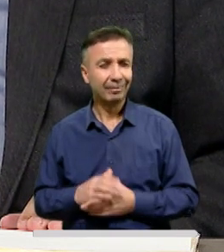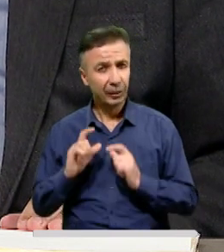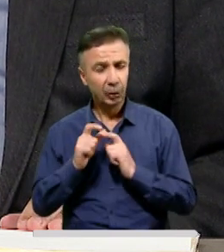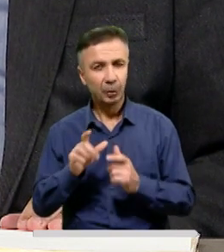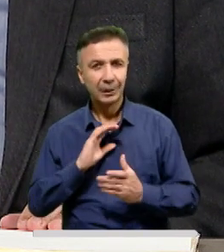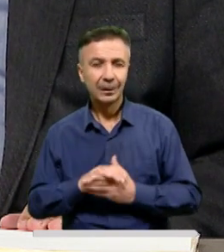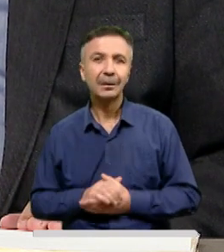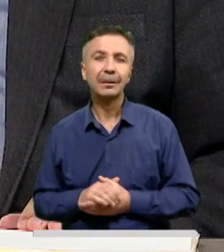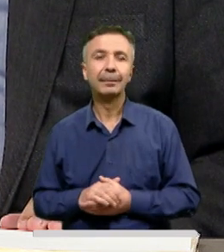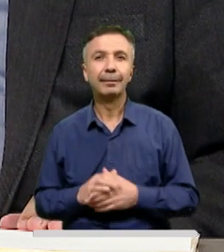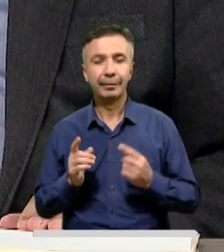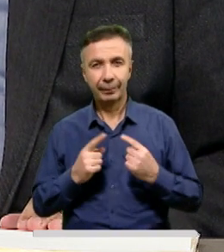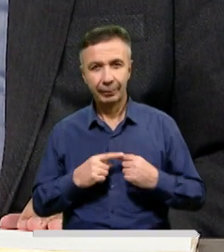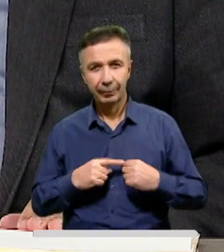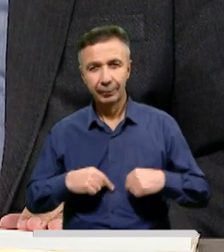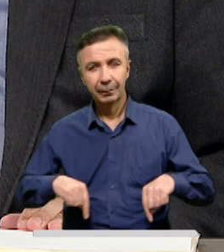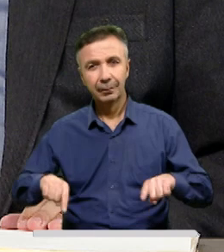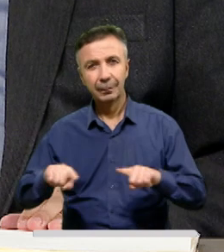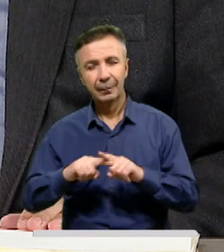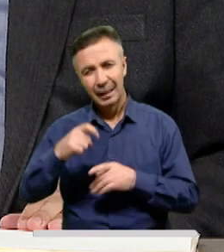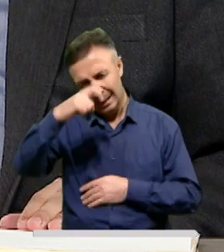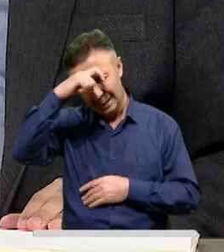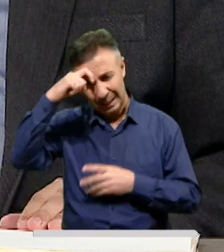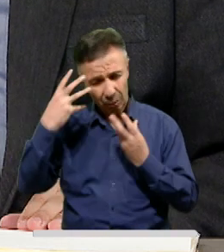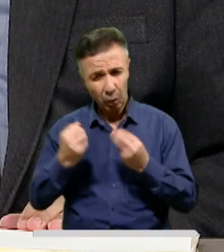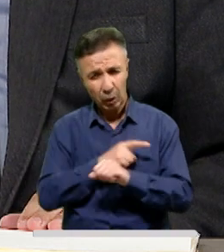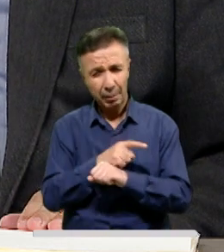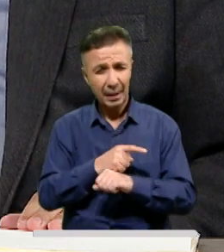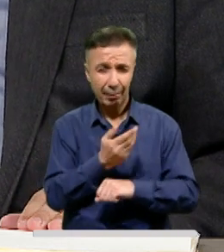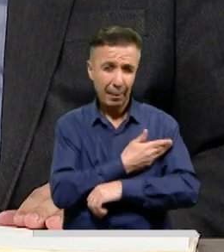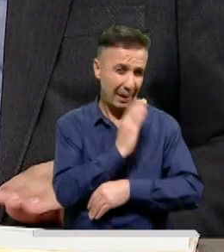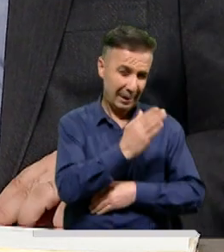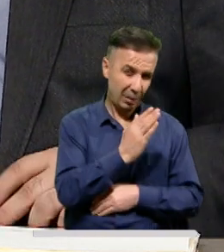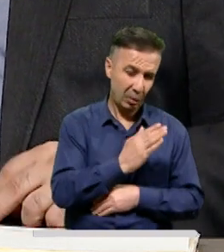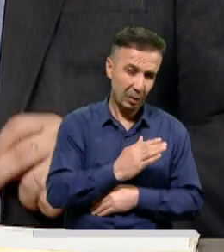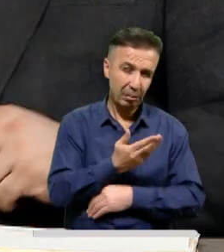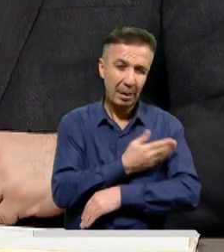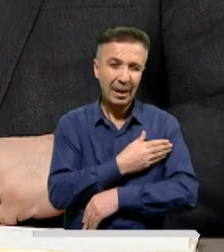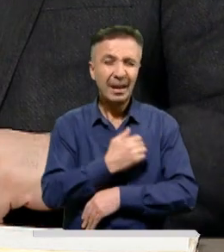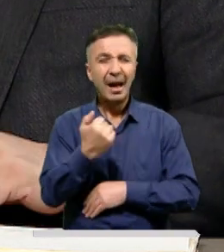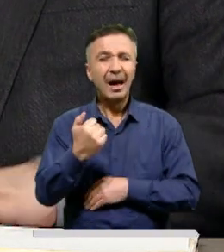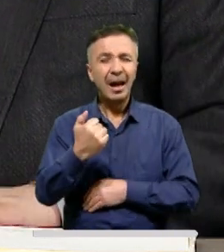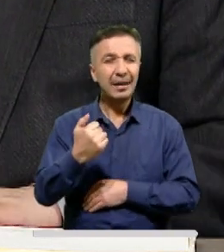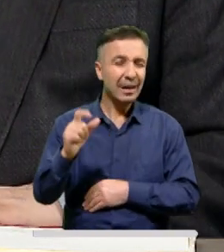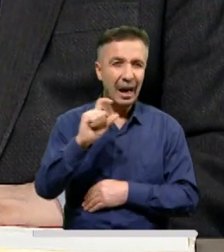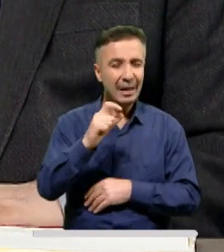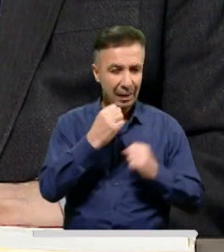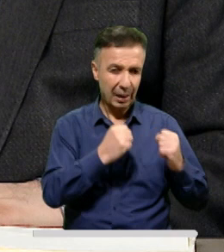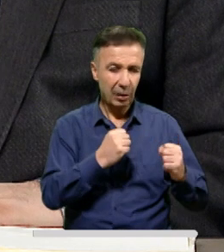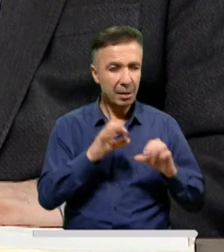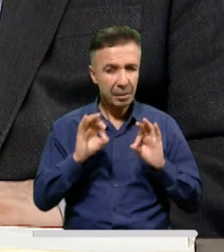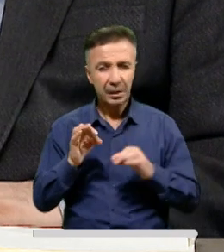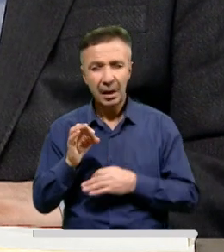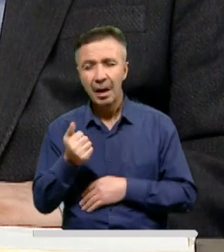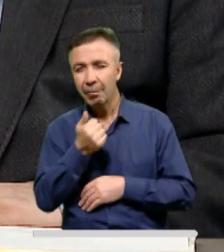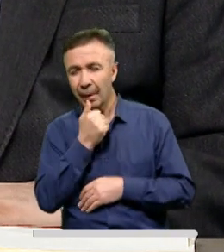var. Biz yaz olunca memlekete gidiyor. Memlekette 6 ay kalıyorum. Şimdi de babamın